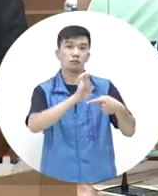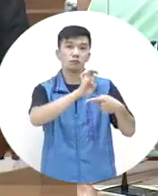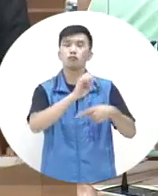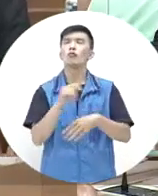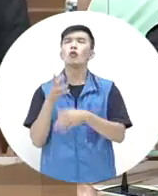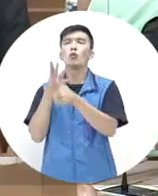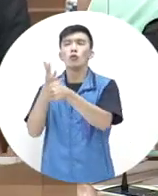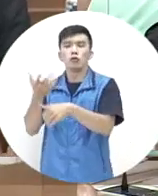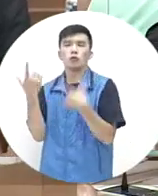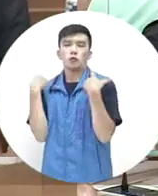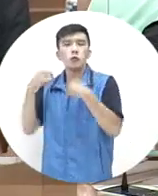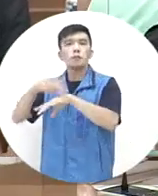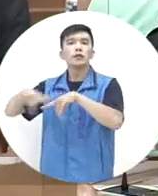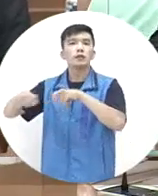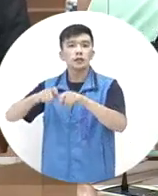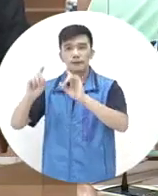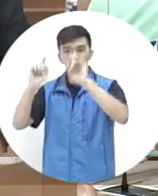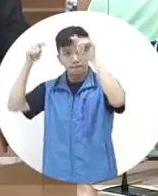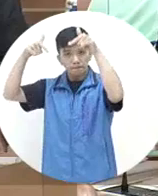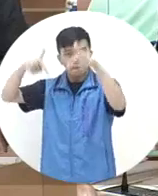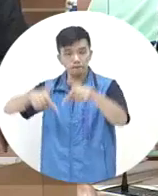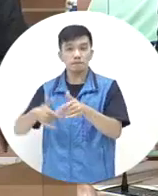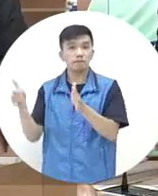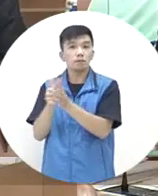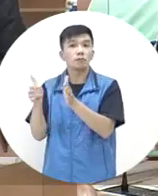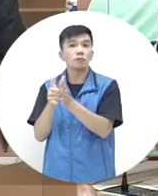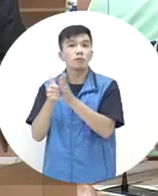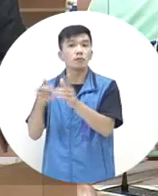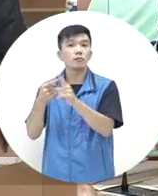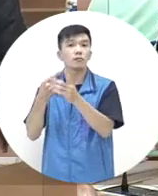候，运量评估一天是多少人嘛？ 当初大概有